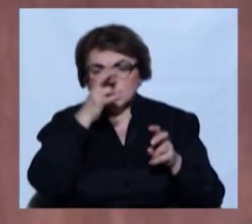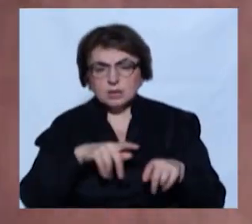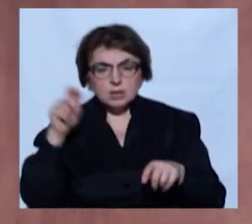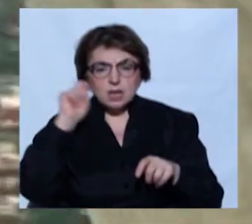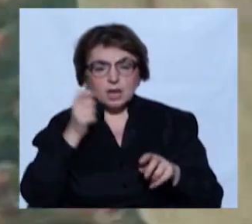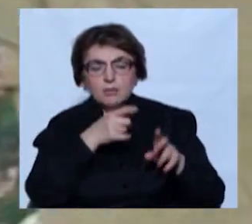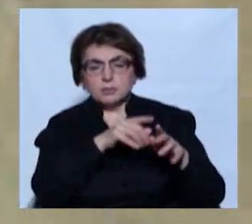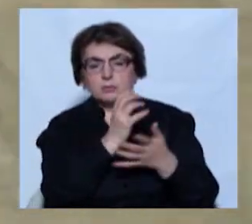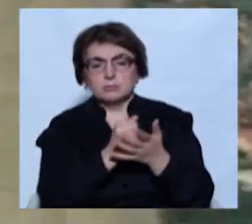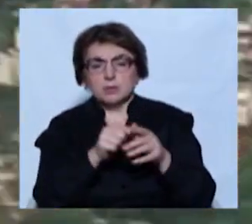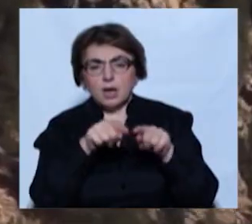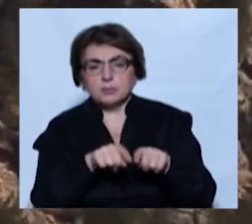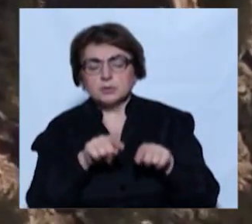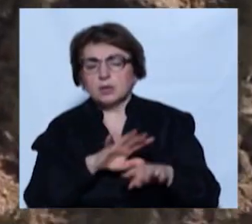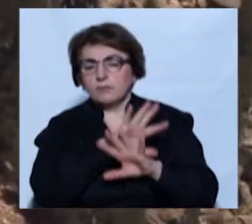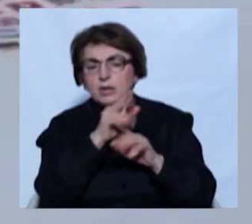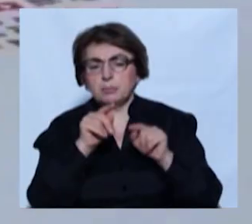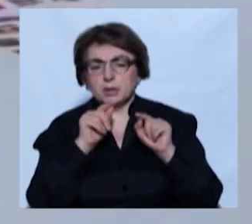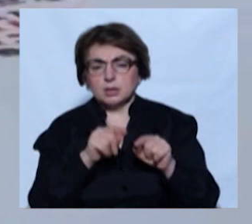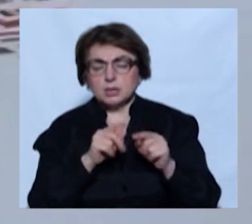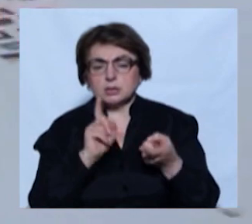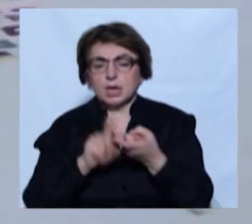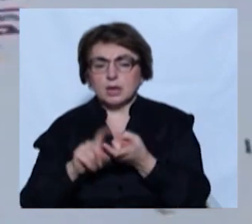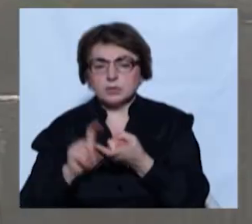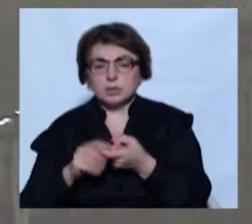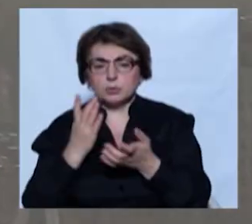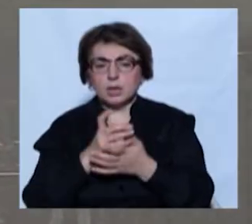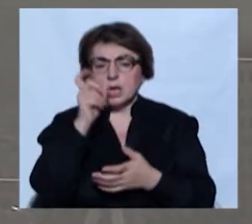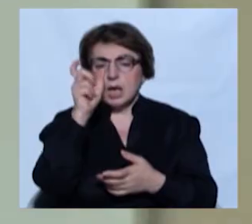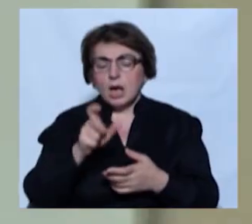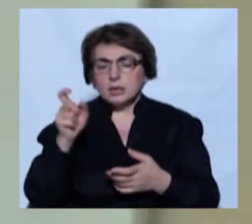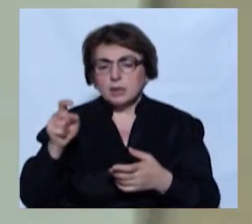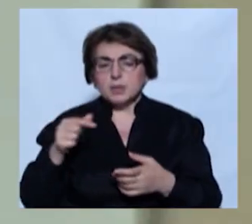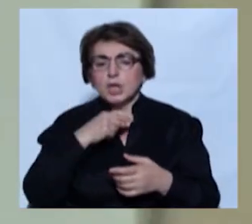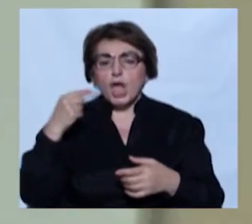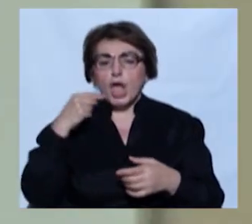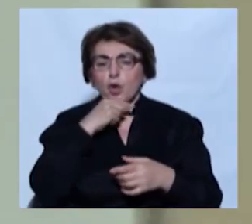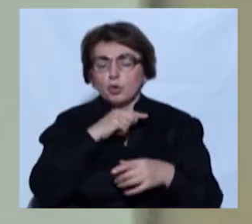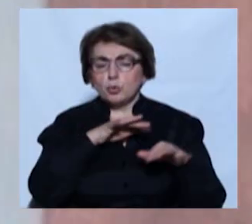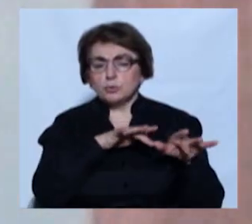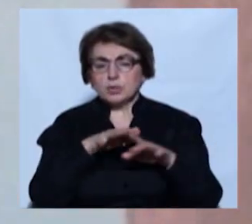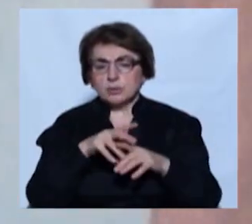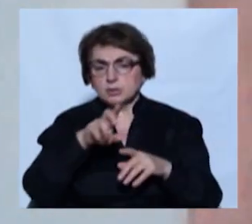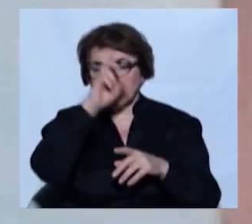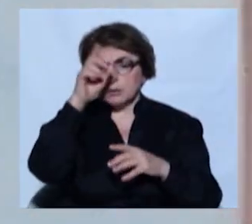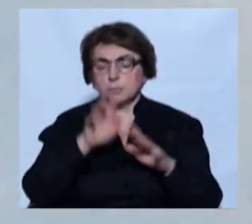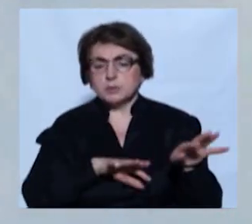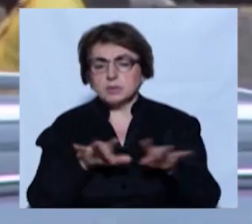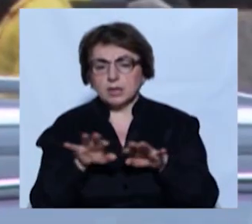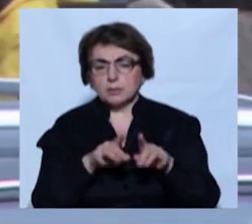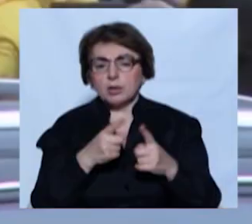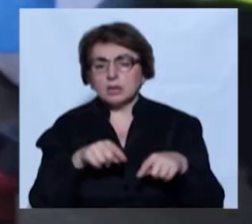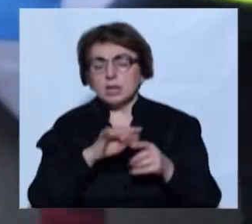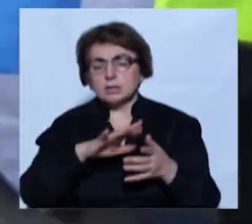დაბინძურება და თავისთავად ეს ყველაფერი დაკავშირებულია ადამიანის ეკონომიკურ საქმიანობასთან, სახელმწიფოების საქმიანობასთან და